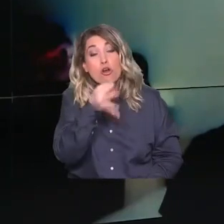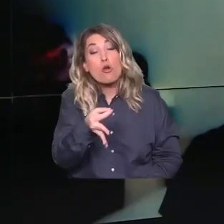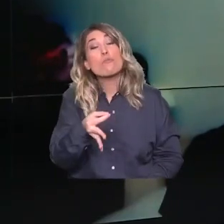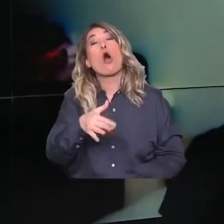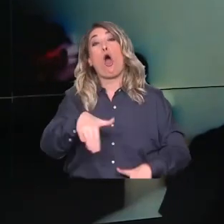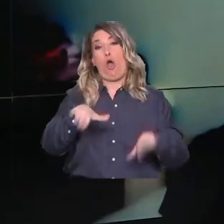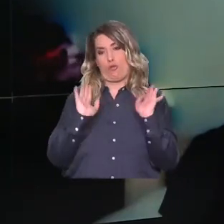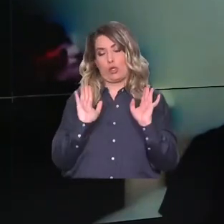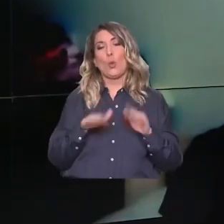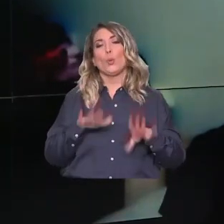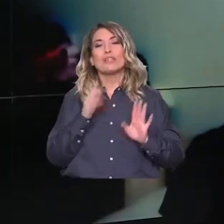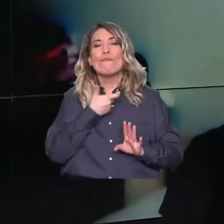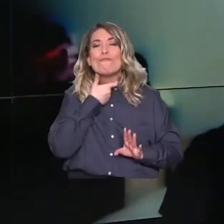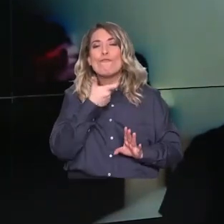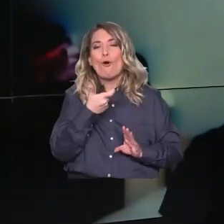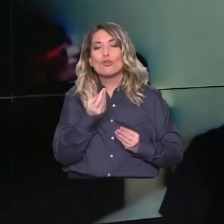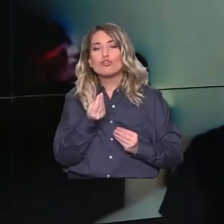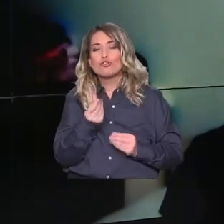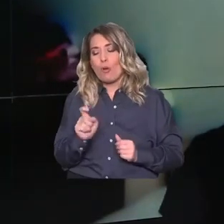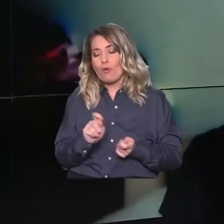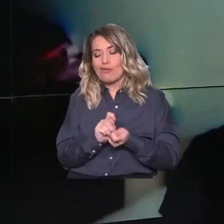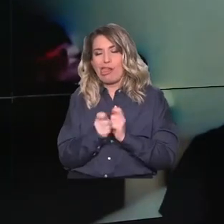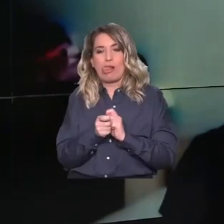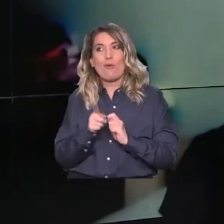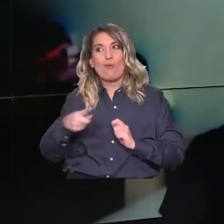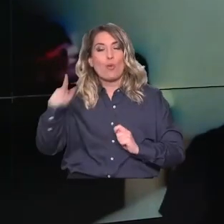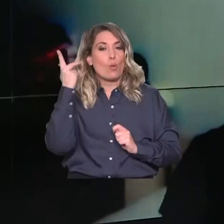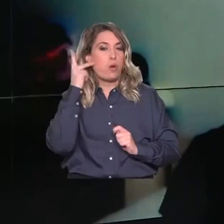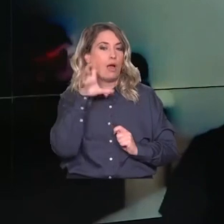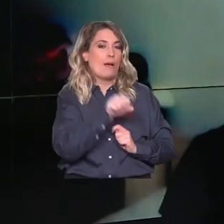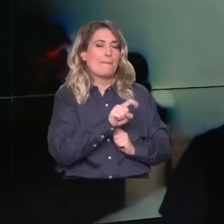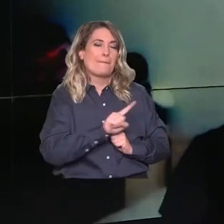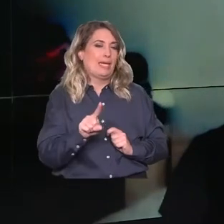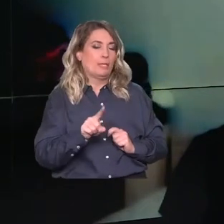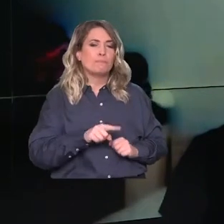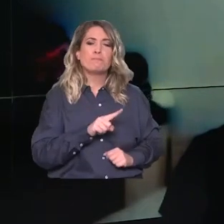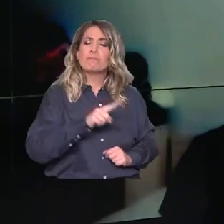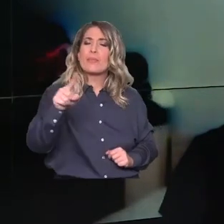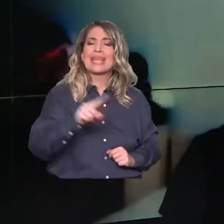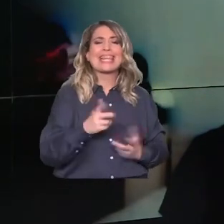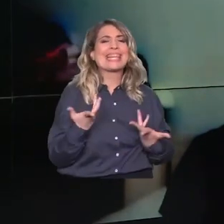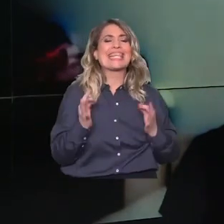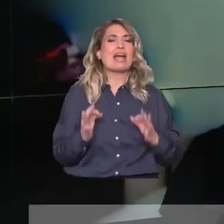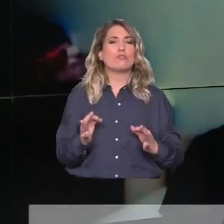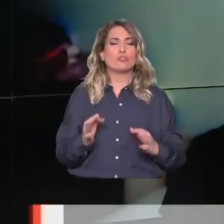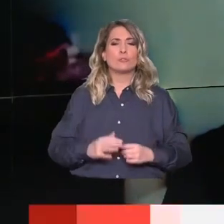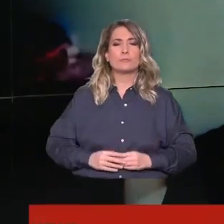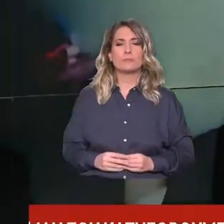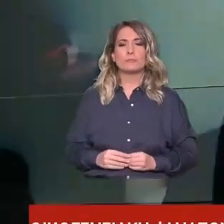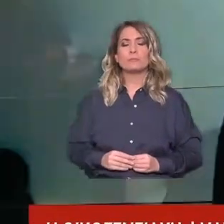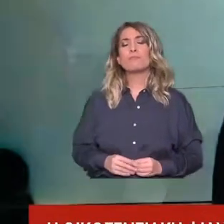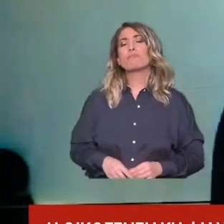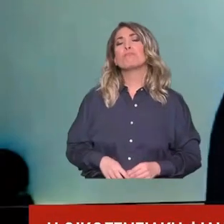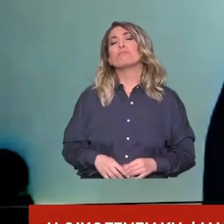ασαφής ακόμα και ως προς το ποια είναι η σχέση της. Είναι ένας άνθρωπος από το